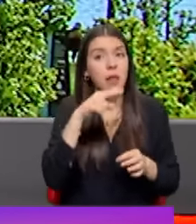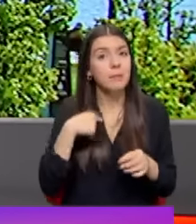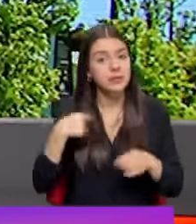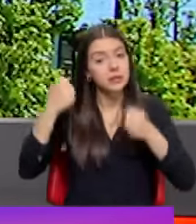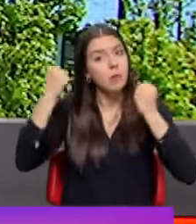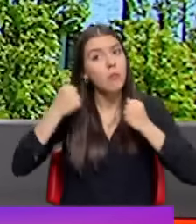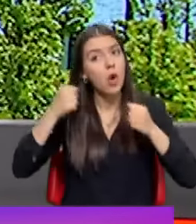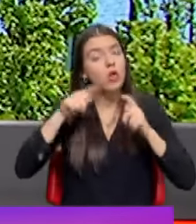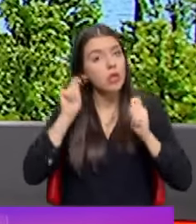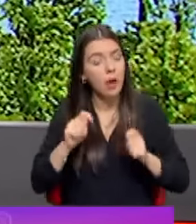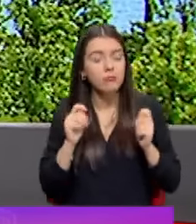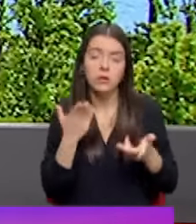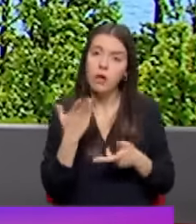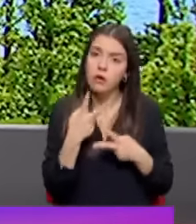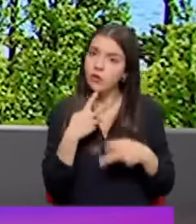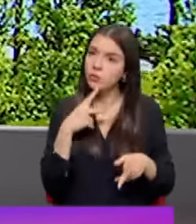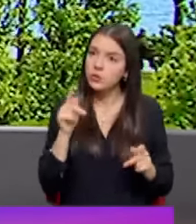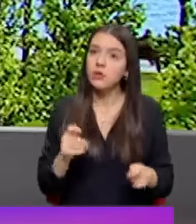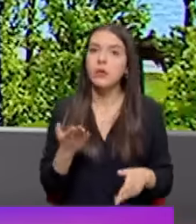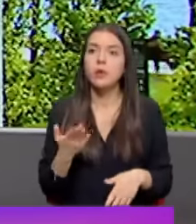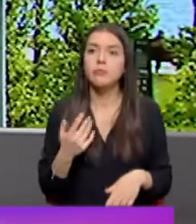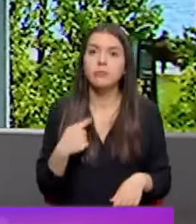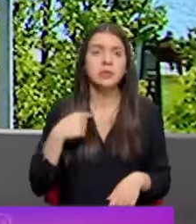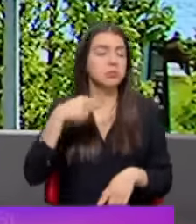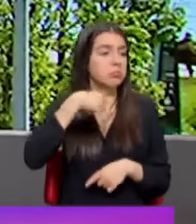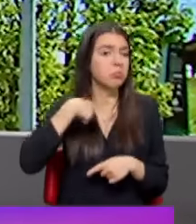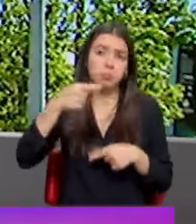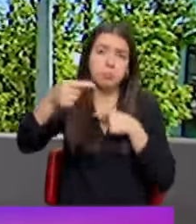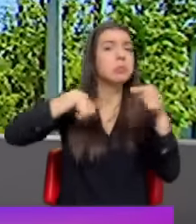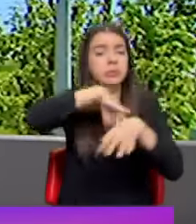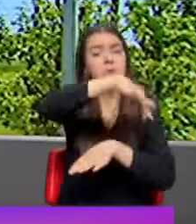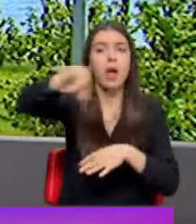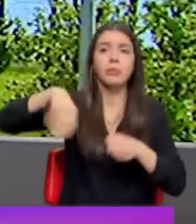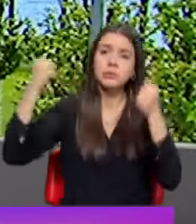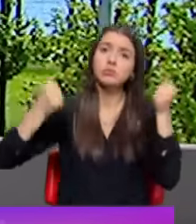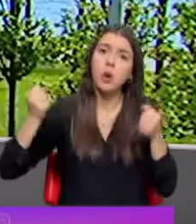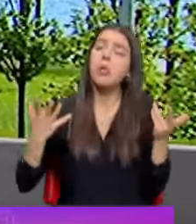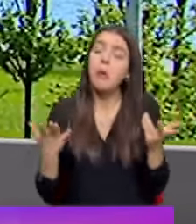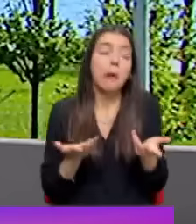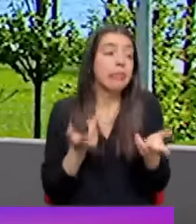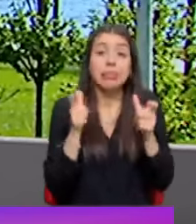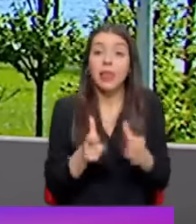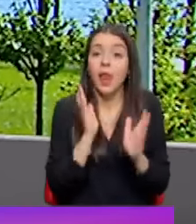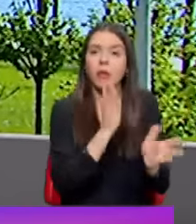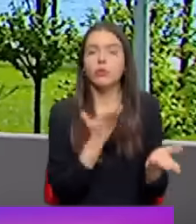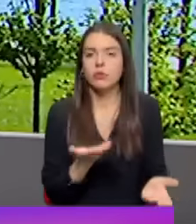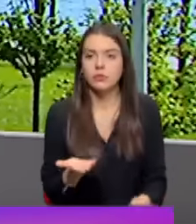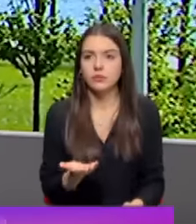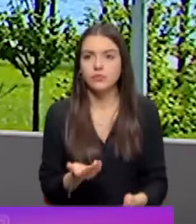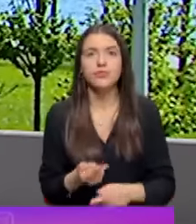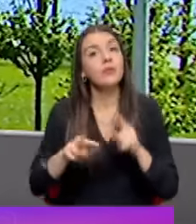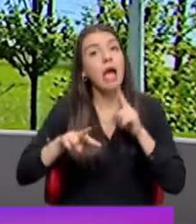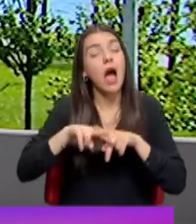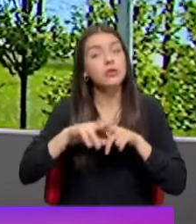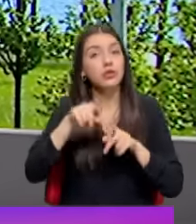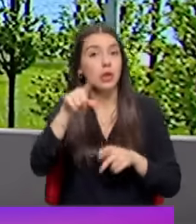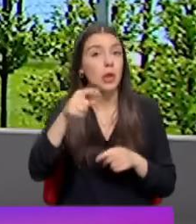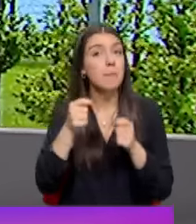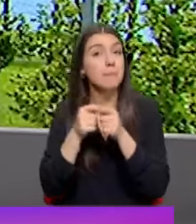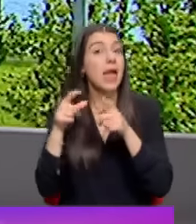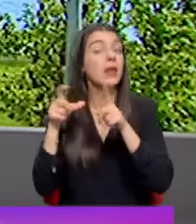hazırlanıyoruz açıklaması yaptılar. Biz birbirimizi boykot edelim, edelim de nereye kadar? Astrolog Berin Doğan diyor ki